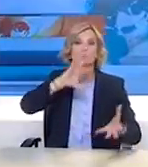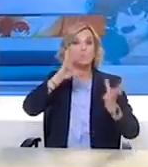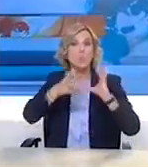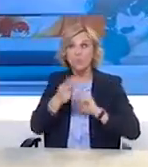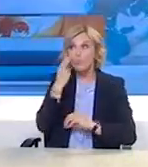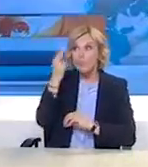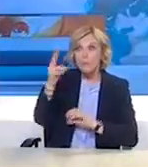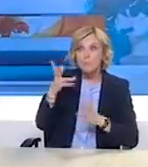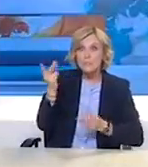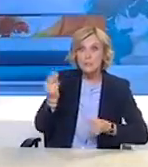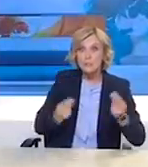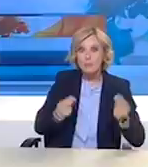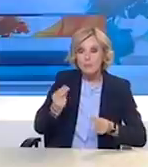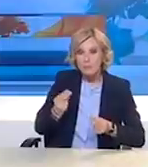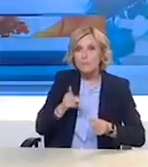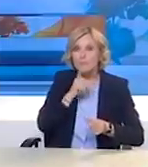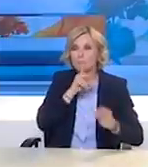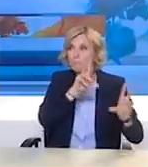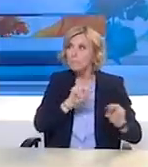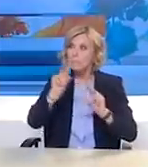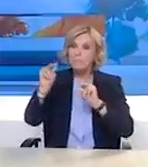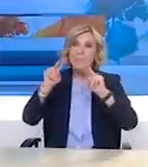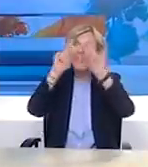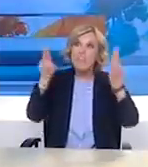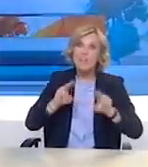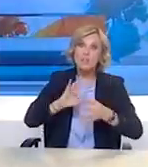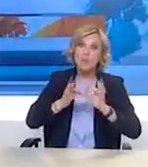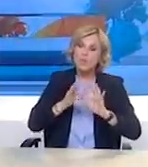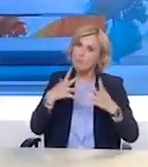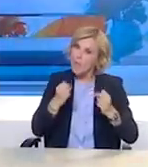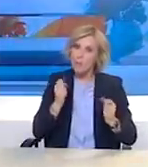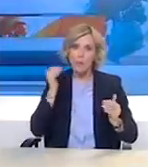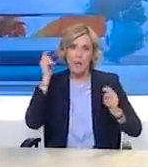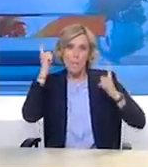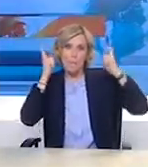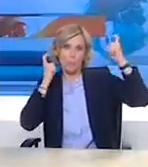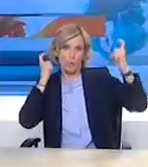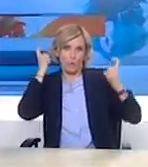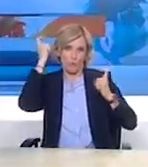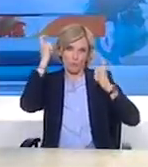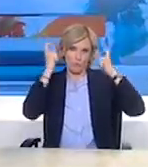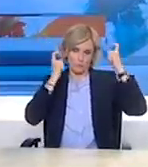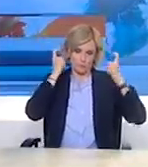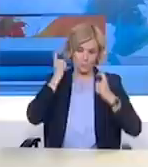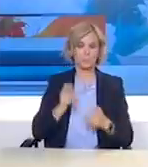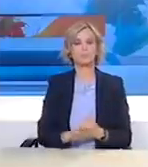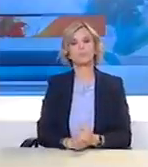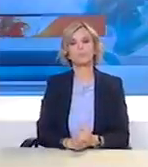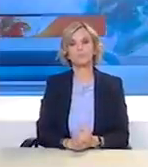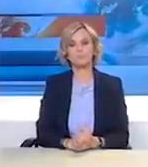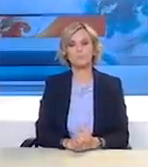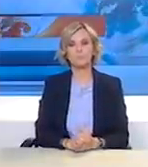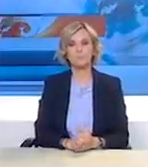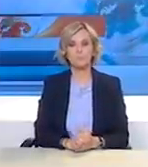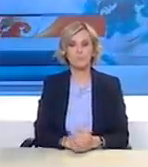και τον προβληματισμό που έχουν οι διεθνείς οργανισμοί που αφορούν στα ζητήματα υγείας. Σε συνέχεια της ενημέρωσης θέλω να